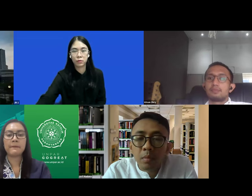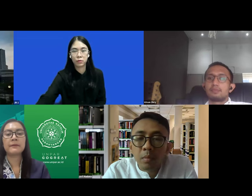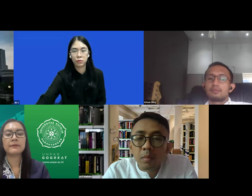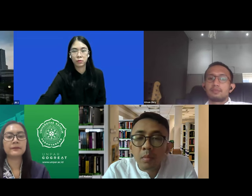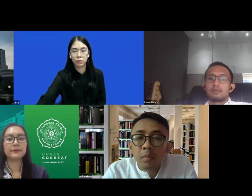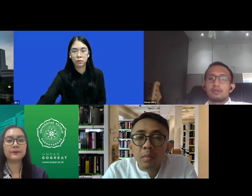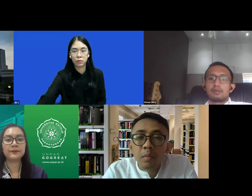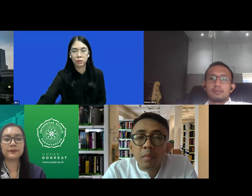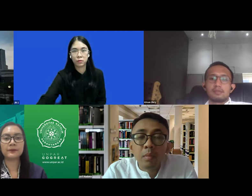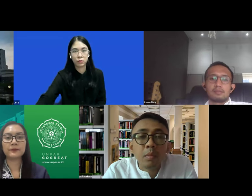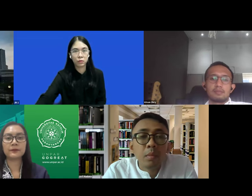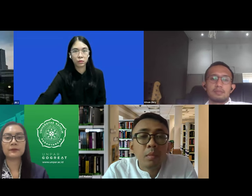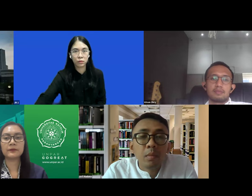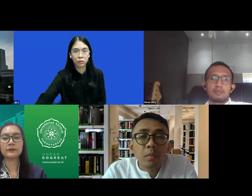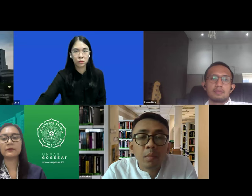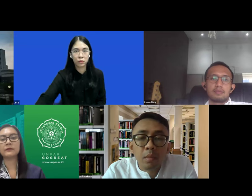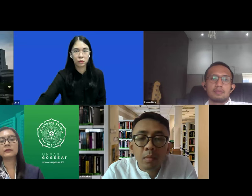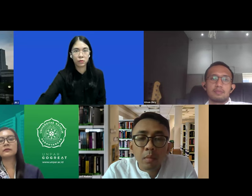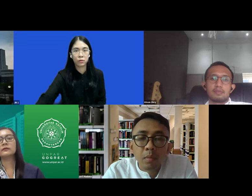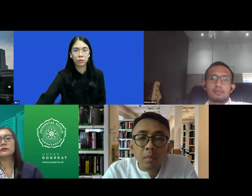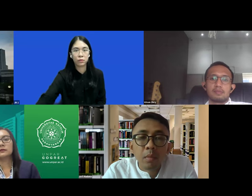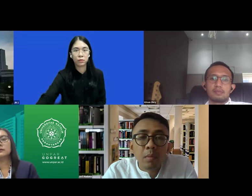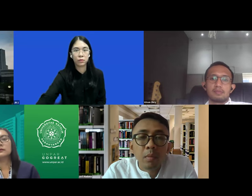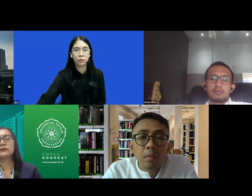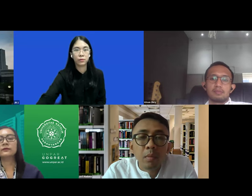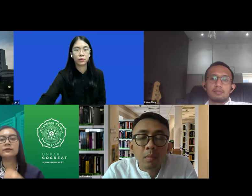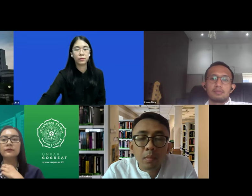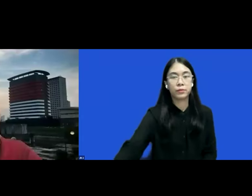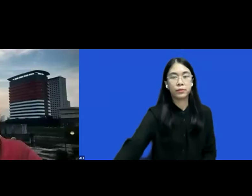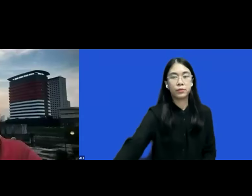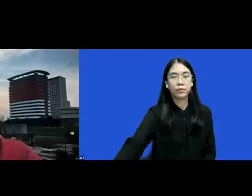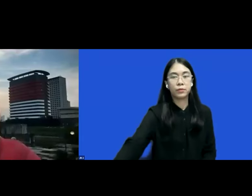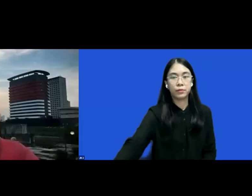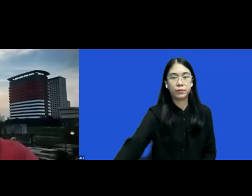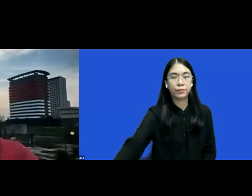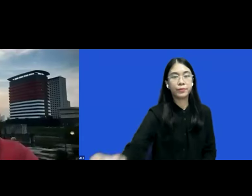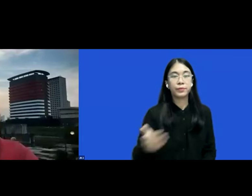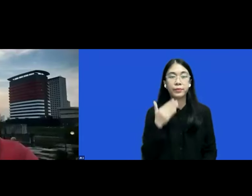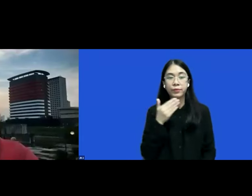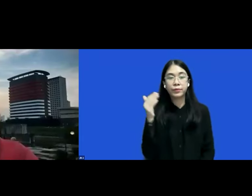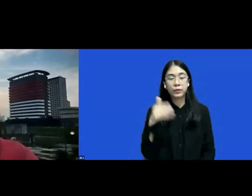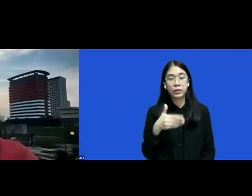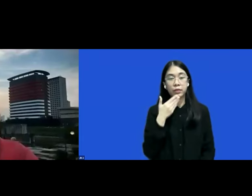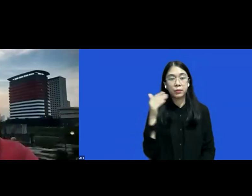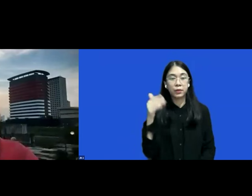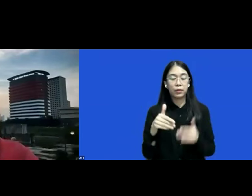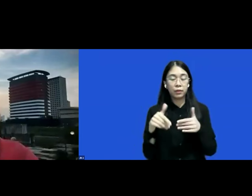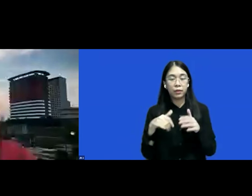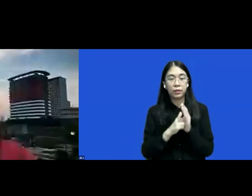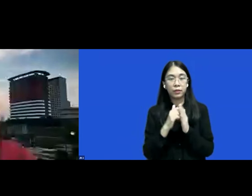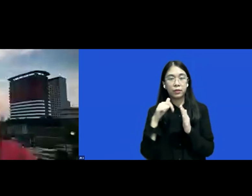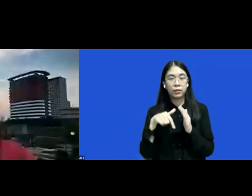Justice Reform atau ICJR dengan tajuk Catatan Hukum Acara Pidana dalam RUU Polri